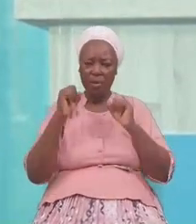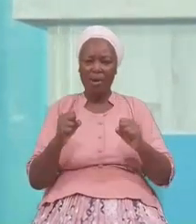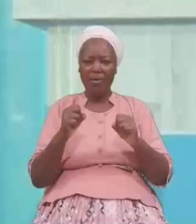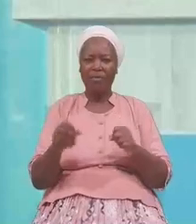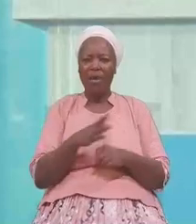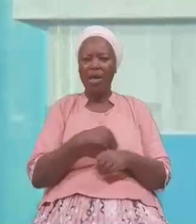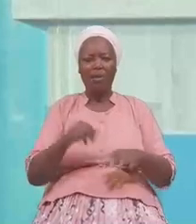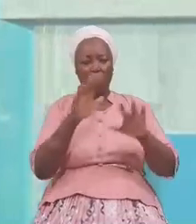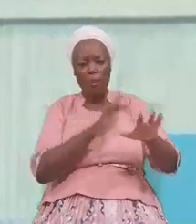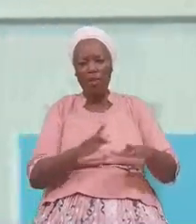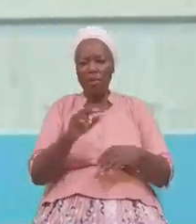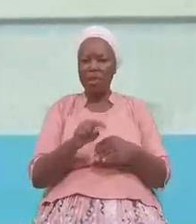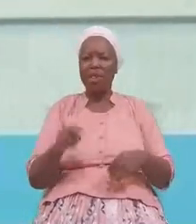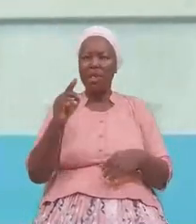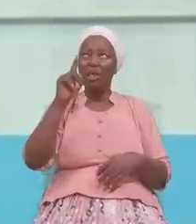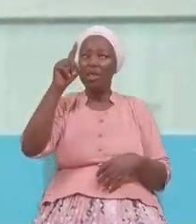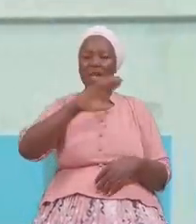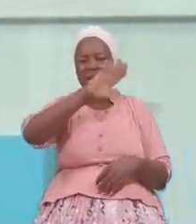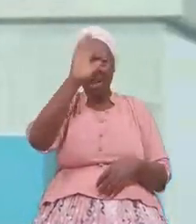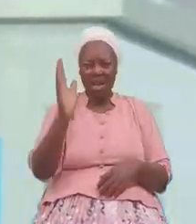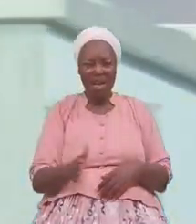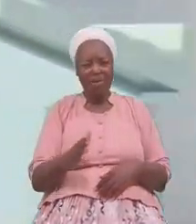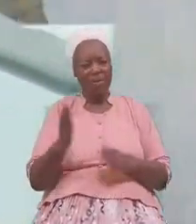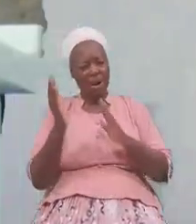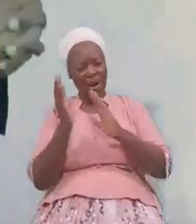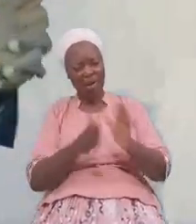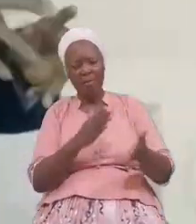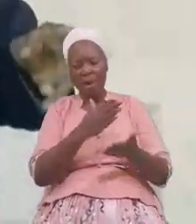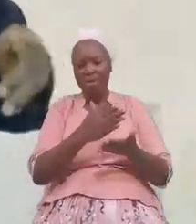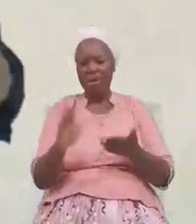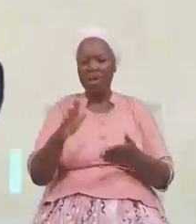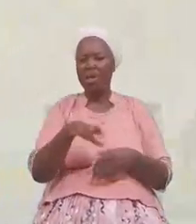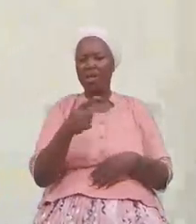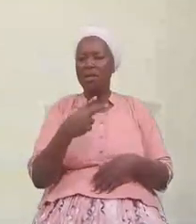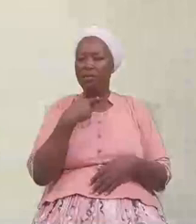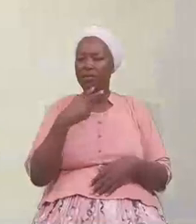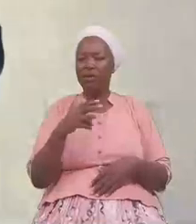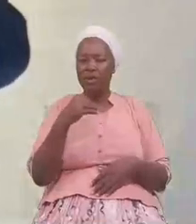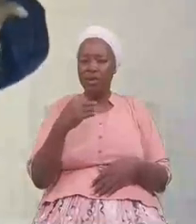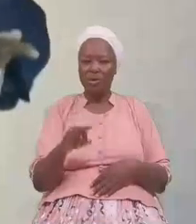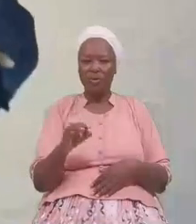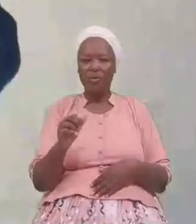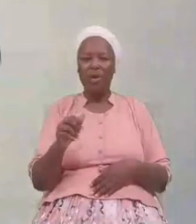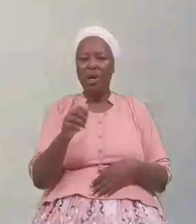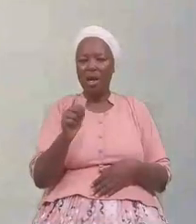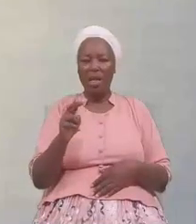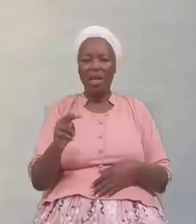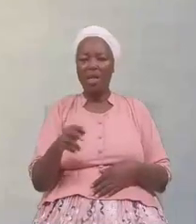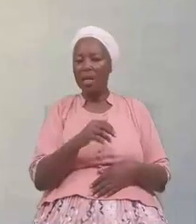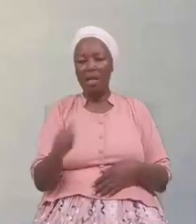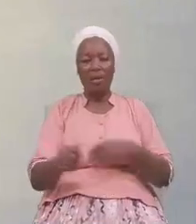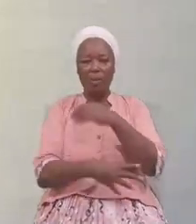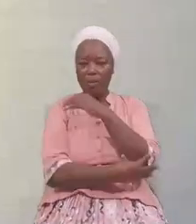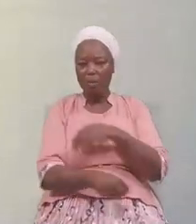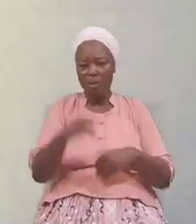compatissant, il ne néglige jamais la voix d'un homme pauvre, d'une